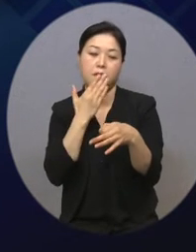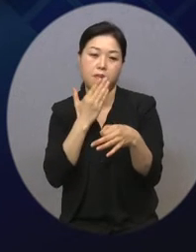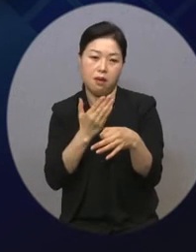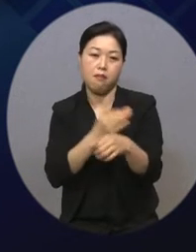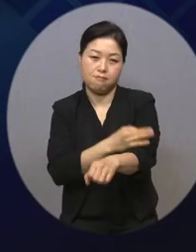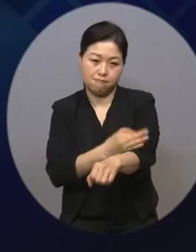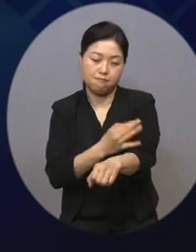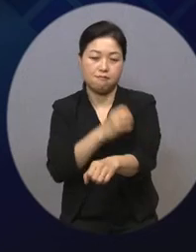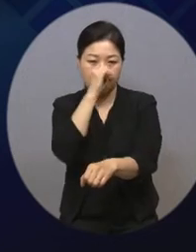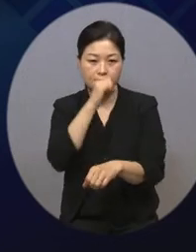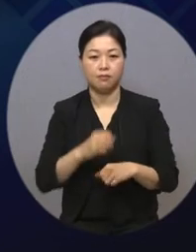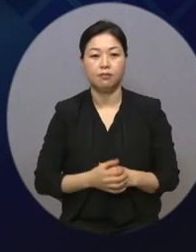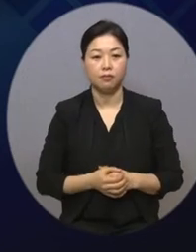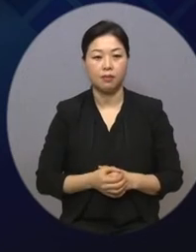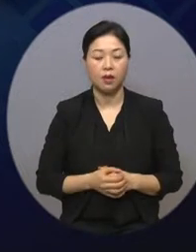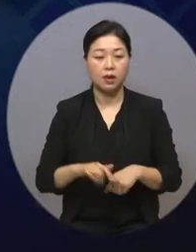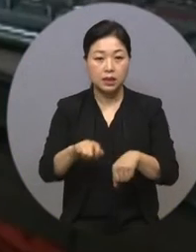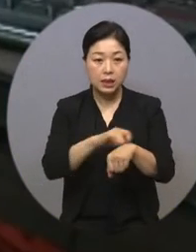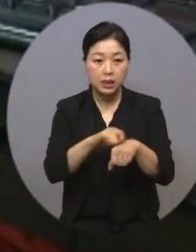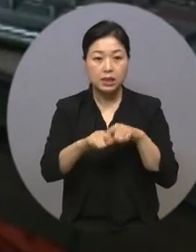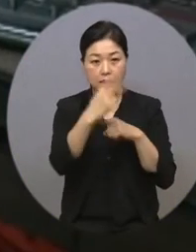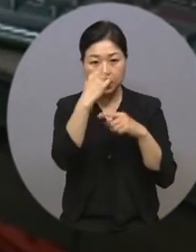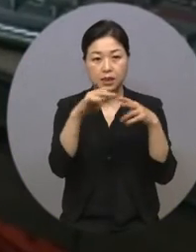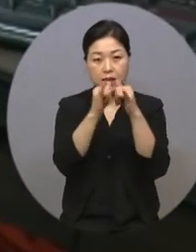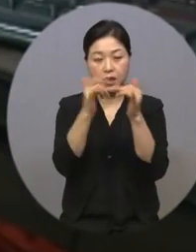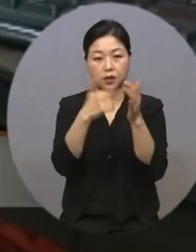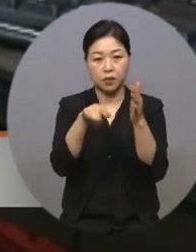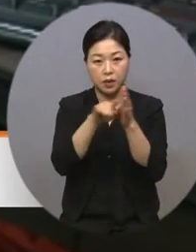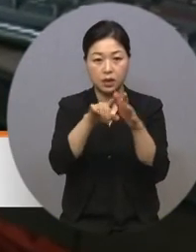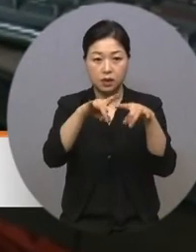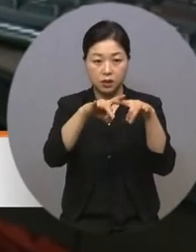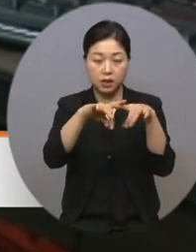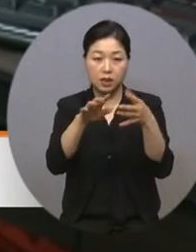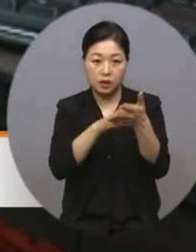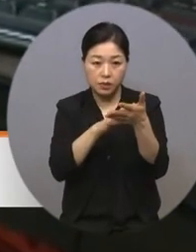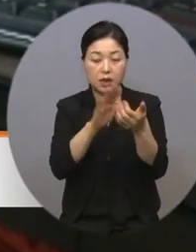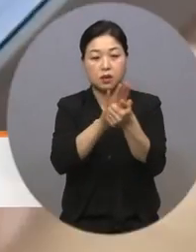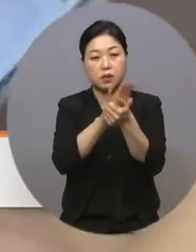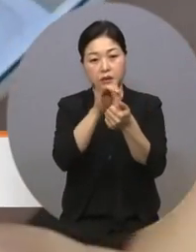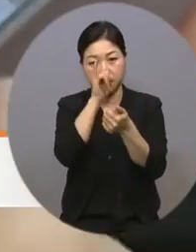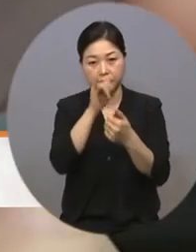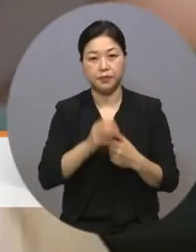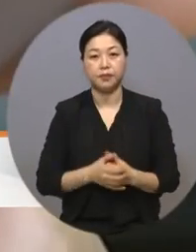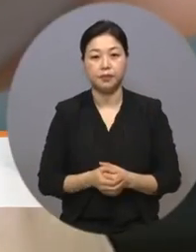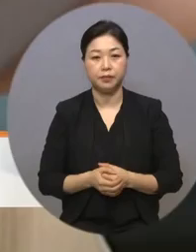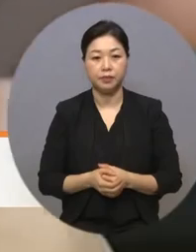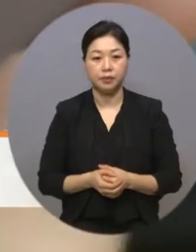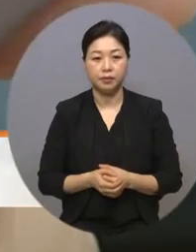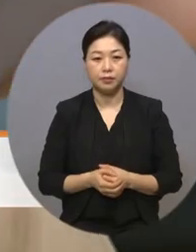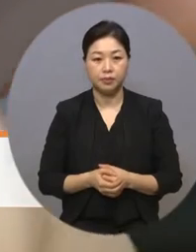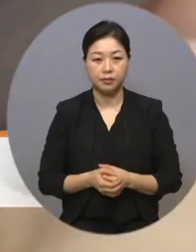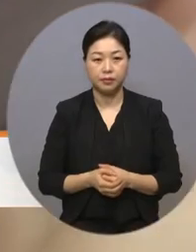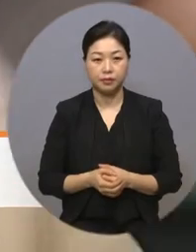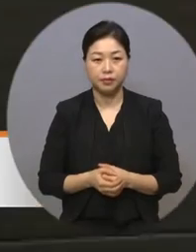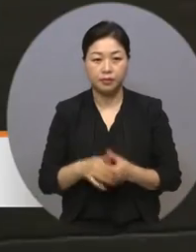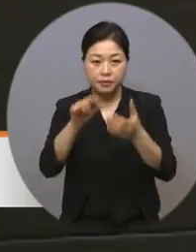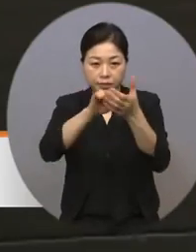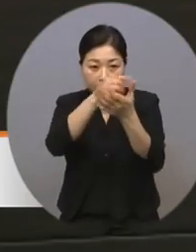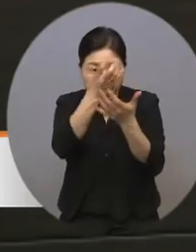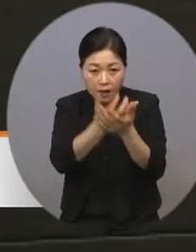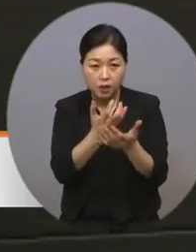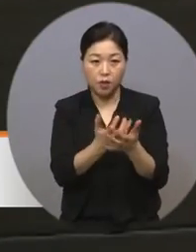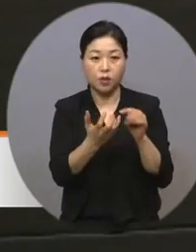높였습니다 특히 시각장애인을 위한 전자 점자 서비스도 도입됩니다 간소화 자료를